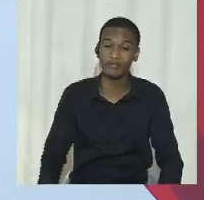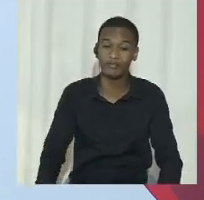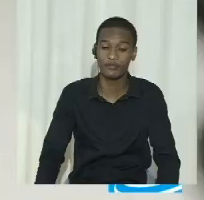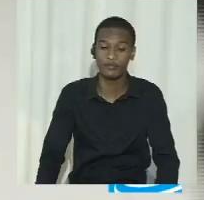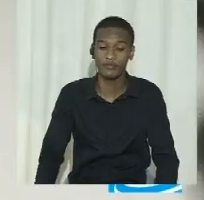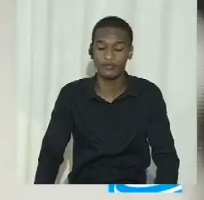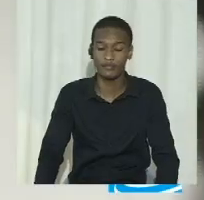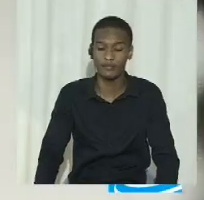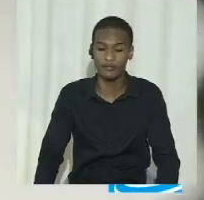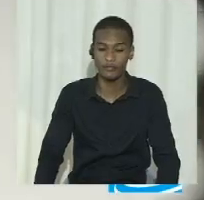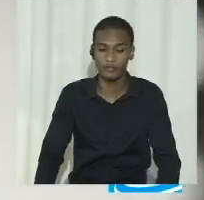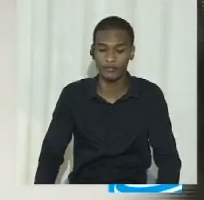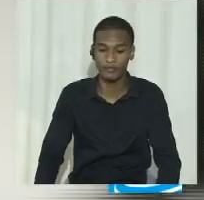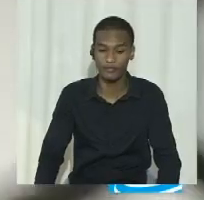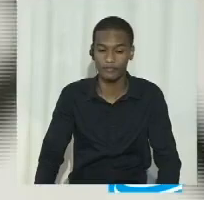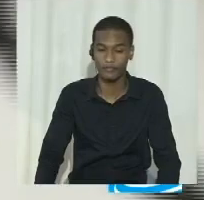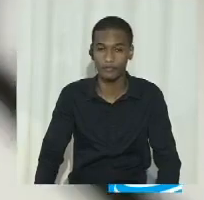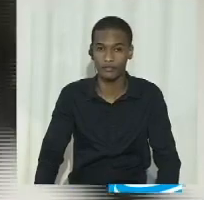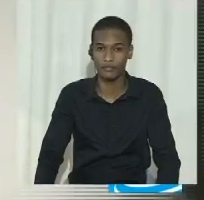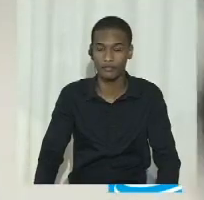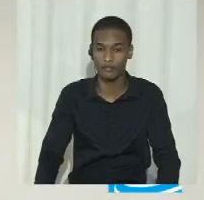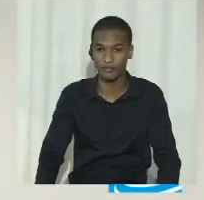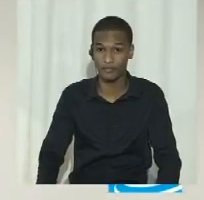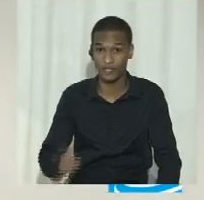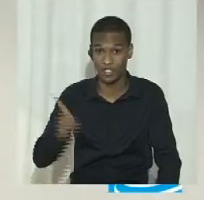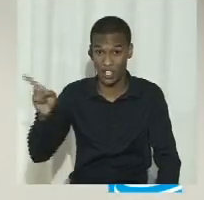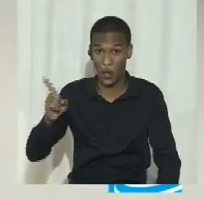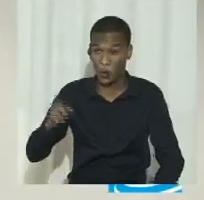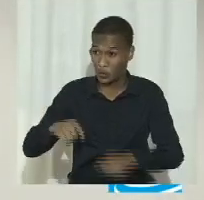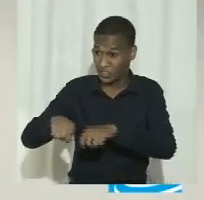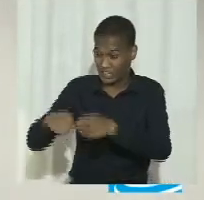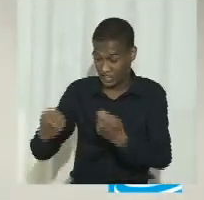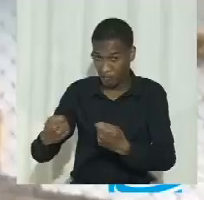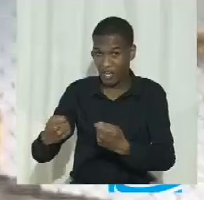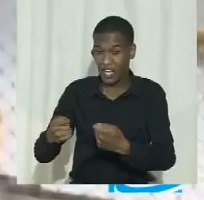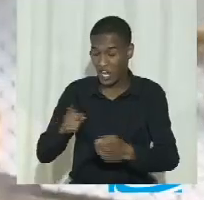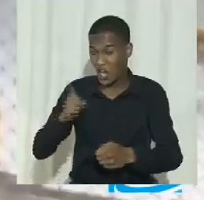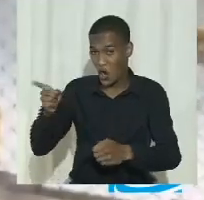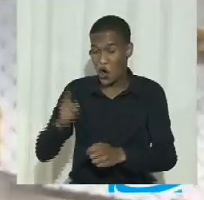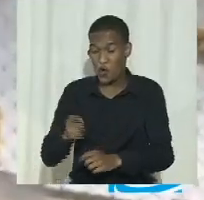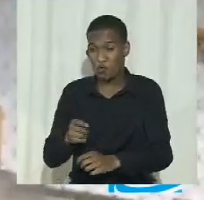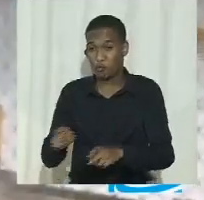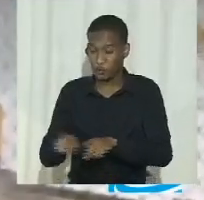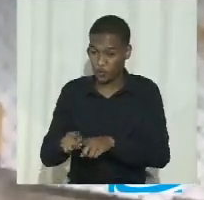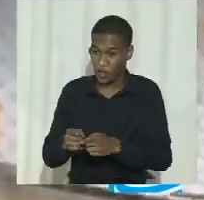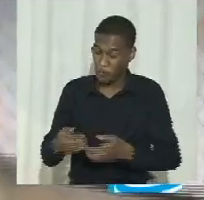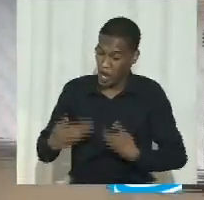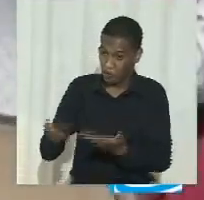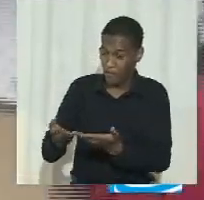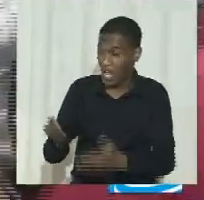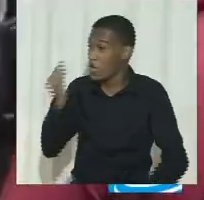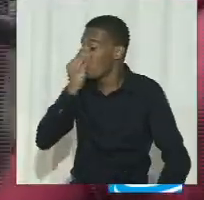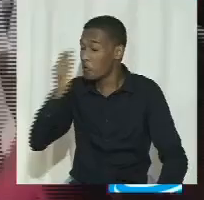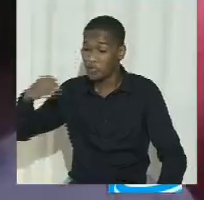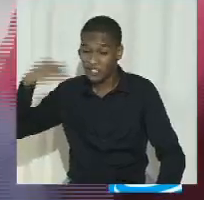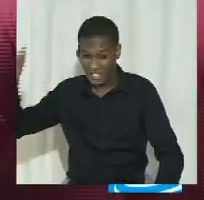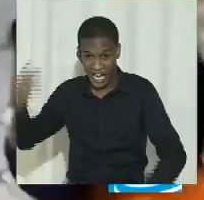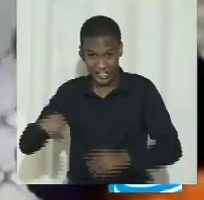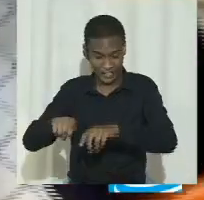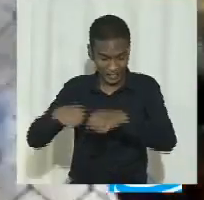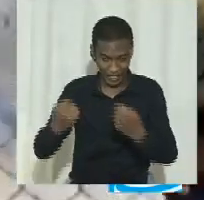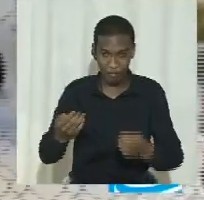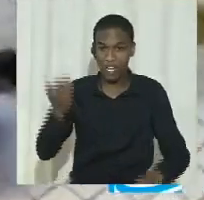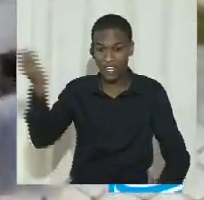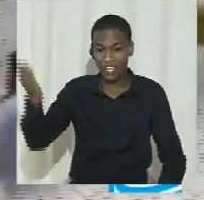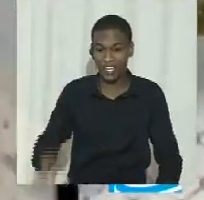24. Nahitana fahasimbany ity tobo mamatsy oksigena ny hôpitaly lehibe iray eto Inde ity. 30 minitra